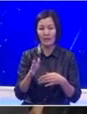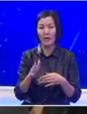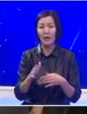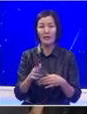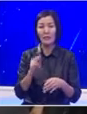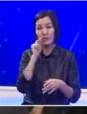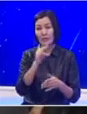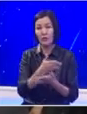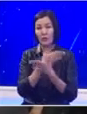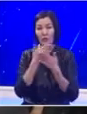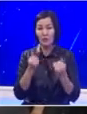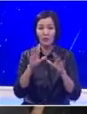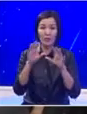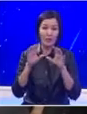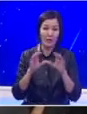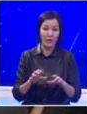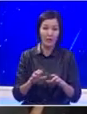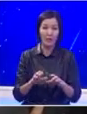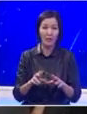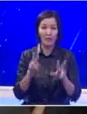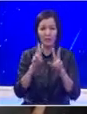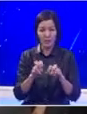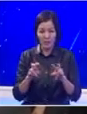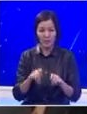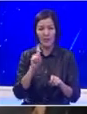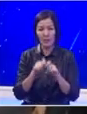заң құрбосқа оны қамай самайды. Бәрі